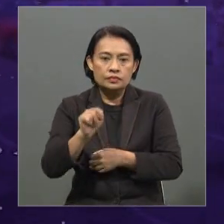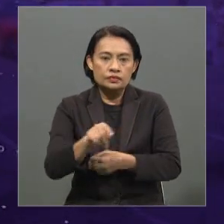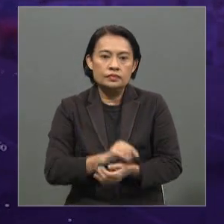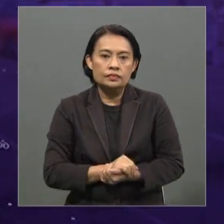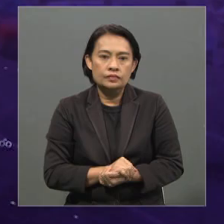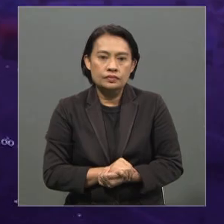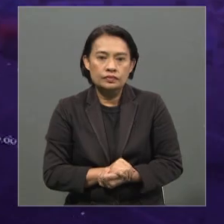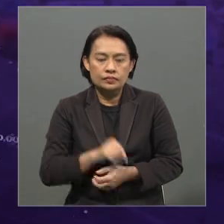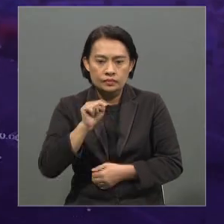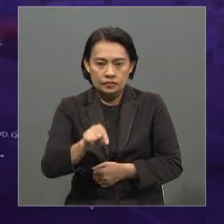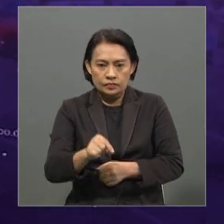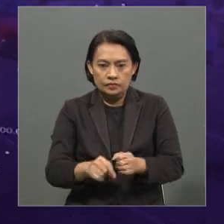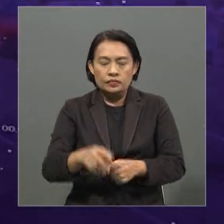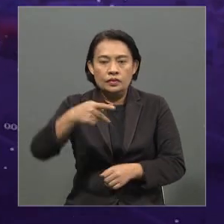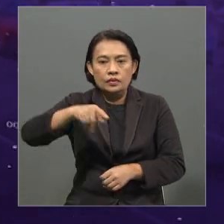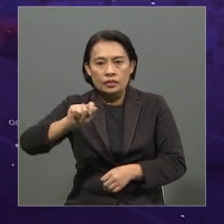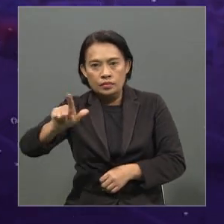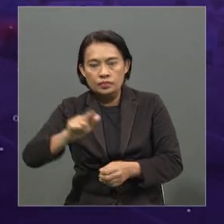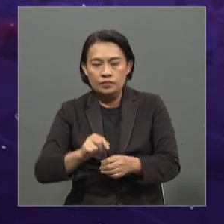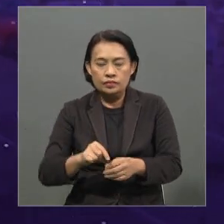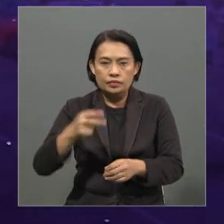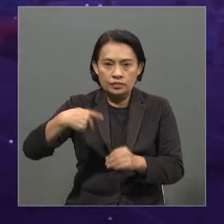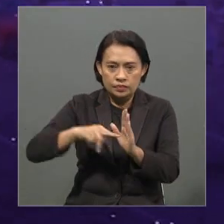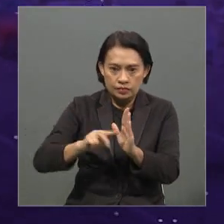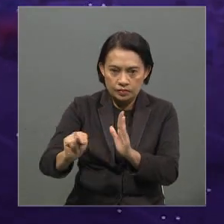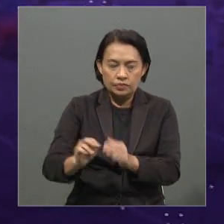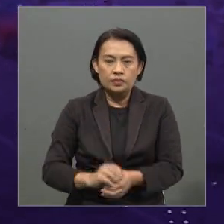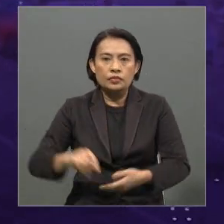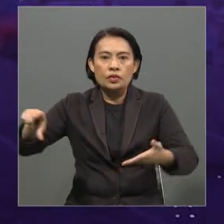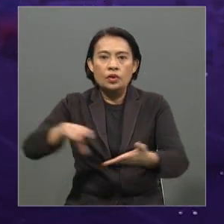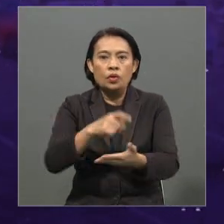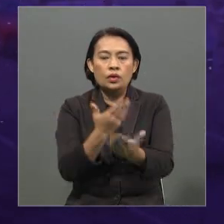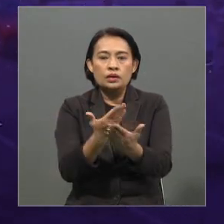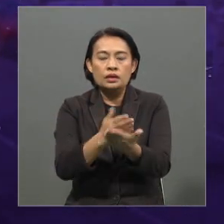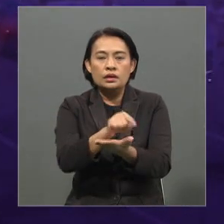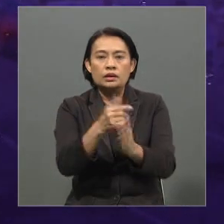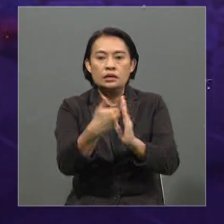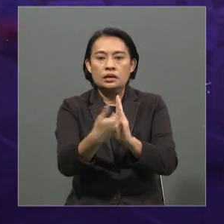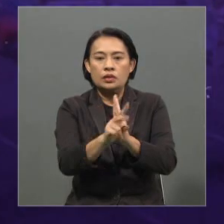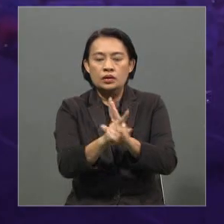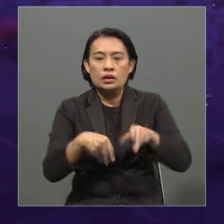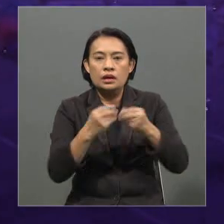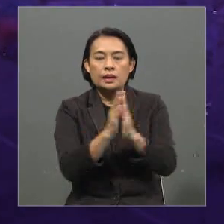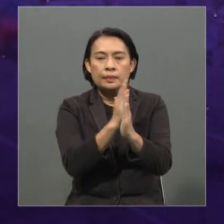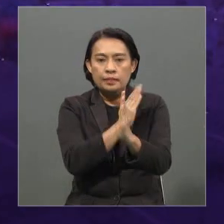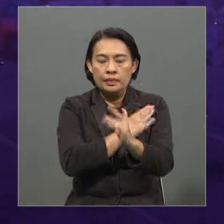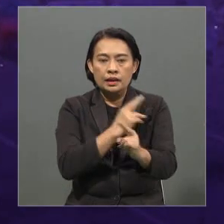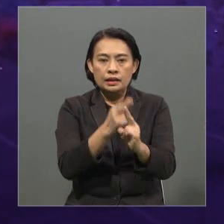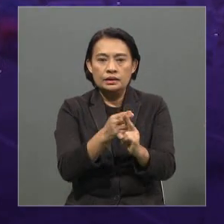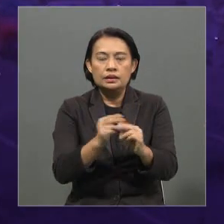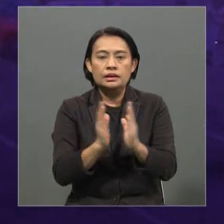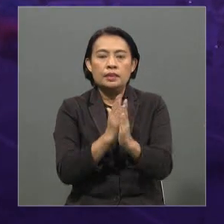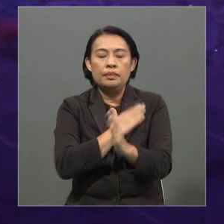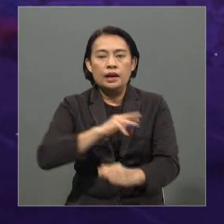พอบอสปันโอนเงินเข้าบัญชีส่วนตัวของพระลูกวัดแห่งหนึ่งในจังหวัดขอนแก่นโดยบัญชีระบุชื่อพระ